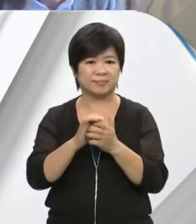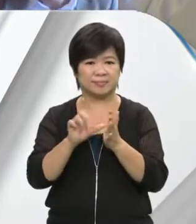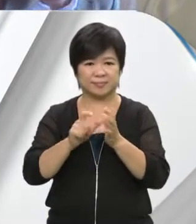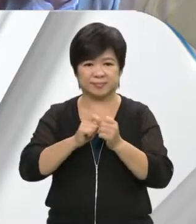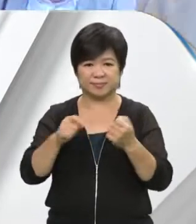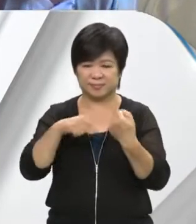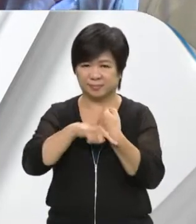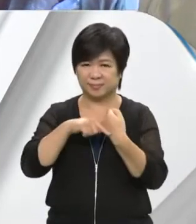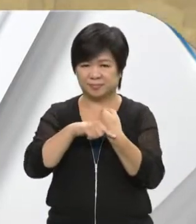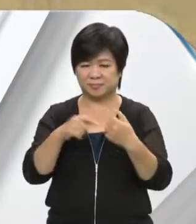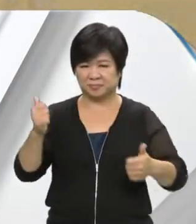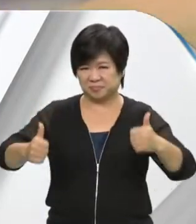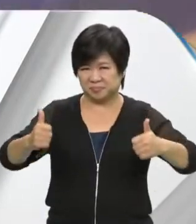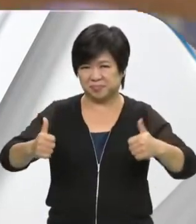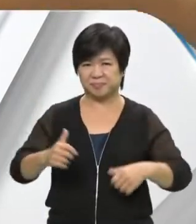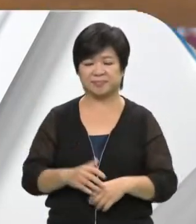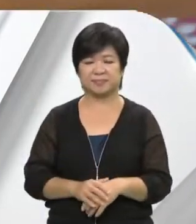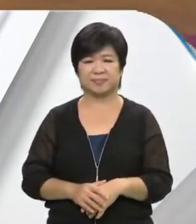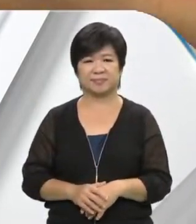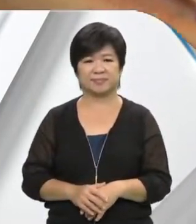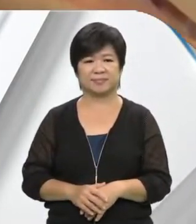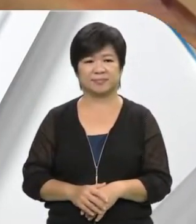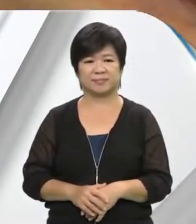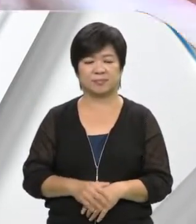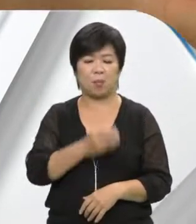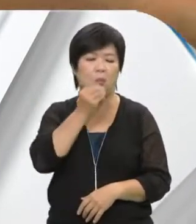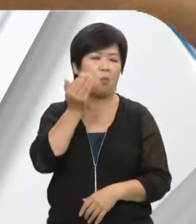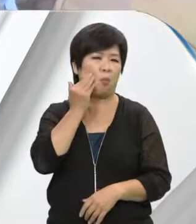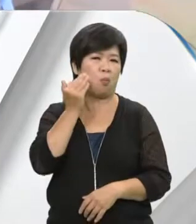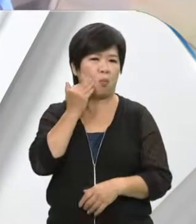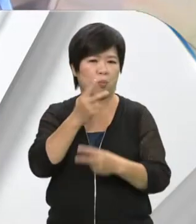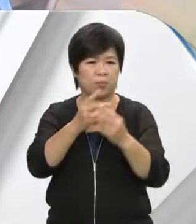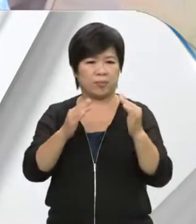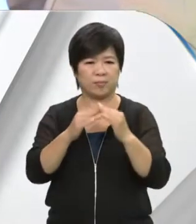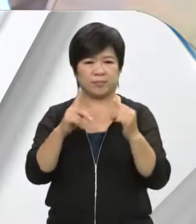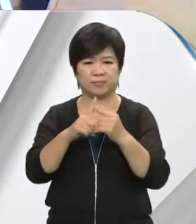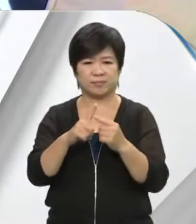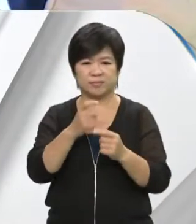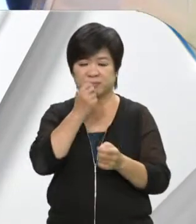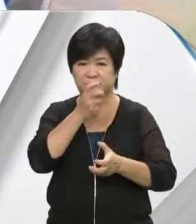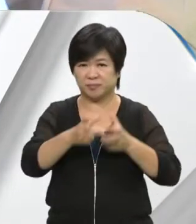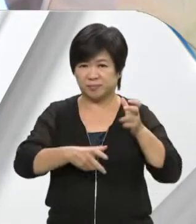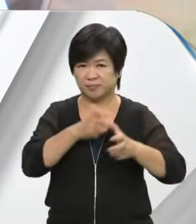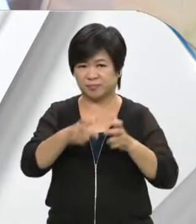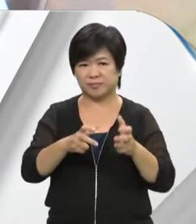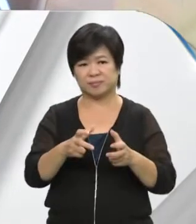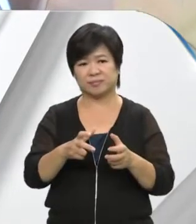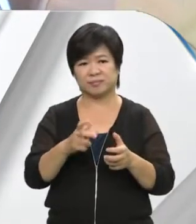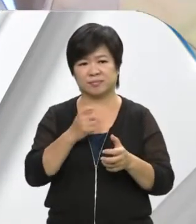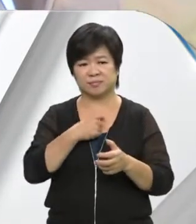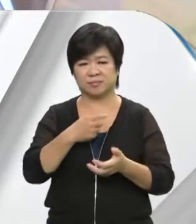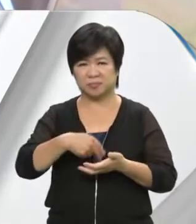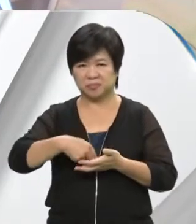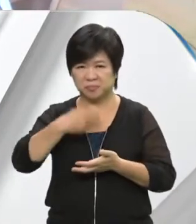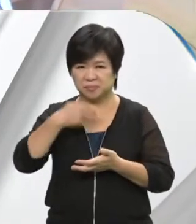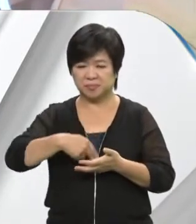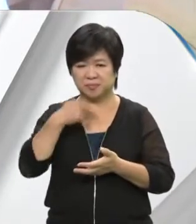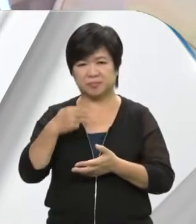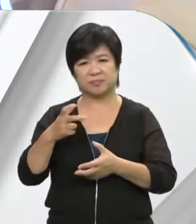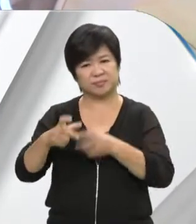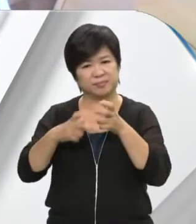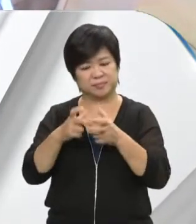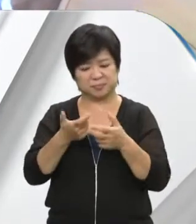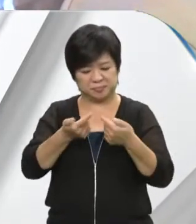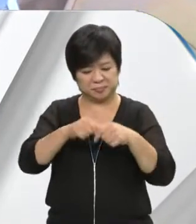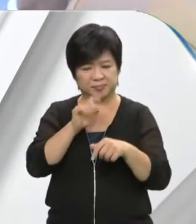料理，相互比赛。 懂好些呢。因为啊，客家人食肉啊，有做在食面，有在食到客家草肉嘅肉啊，我